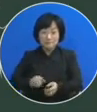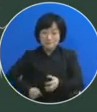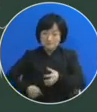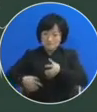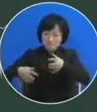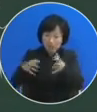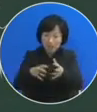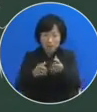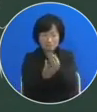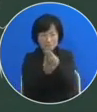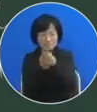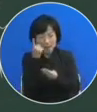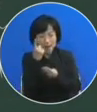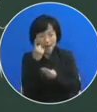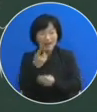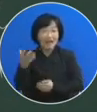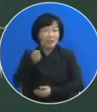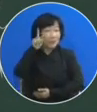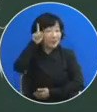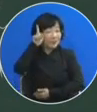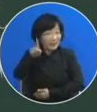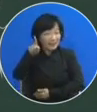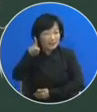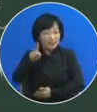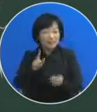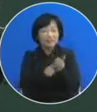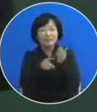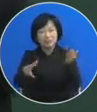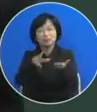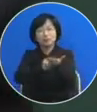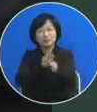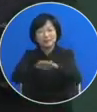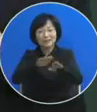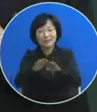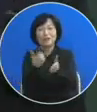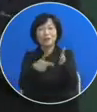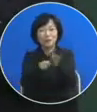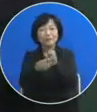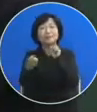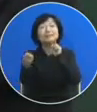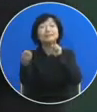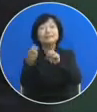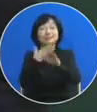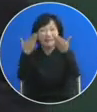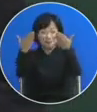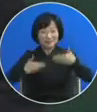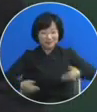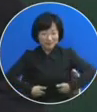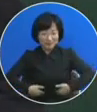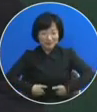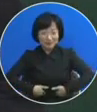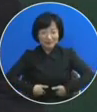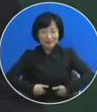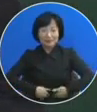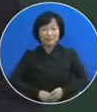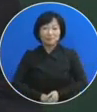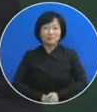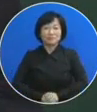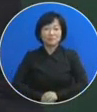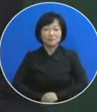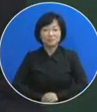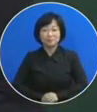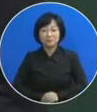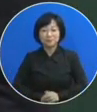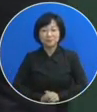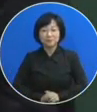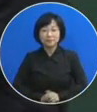내일은 시대 문제를 해결하는 응답을 여러분이 받으셔야 될 것입니다. And tomorrow, with the word continuation, you must receive the answer of solving the problems of this age.